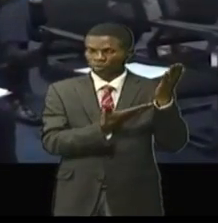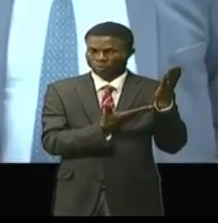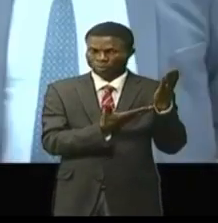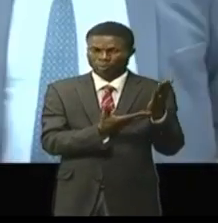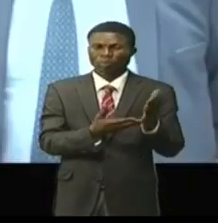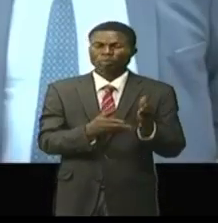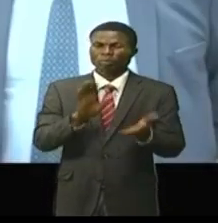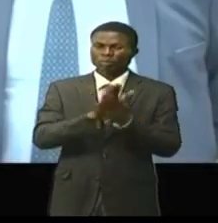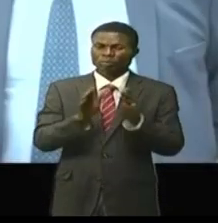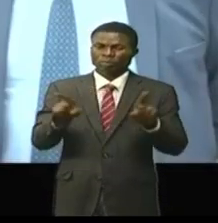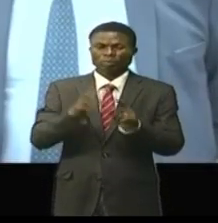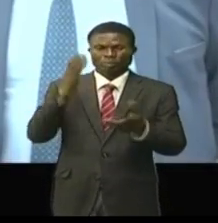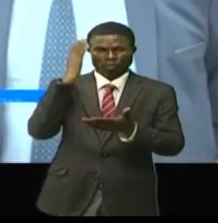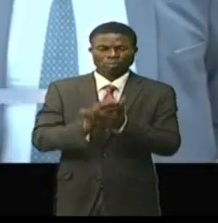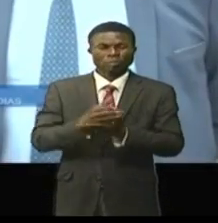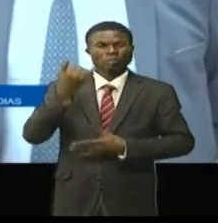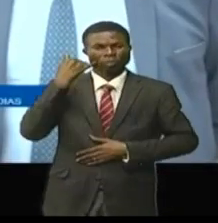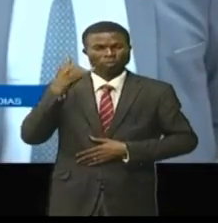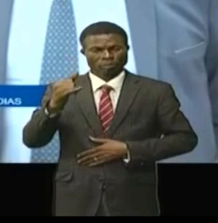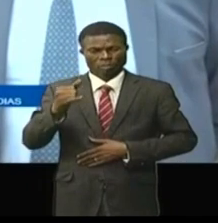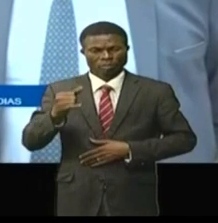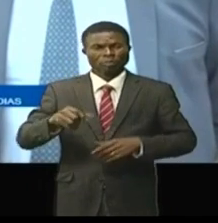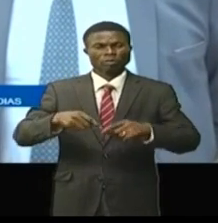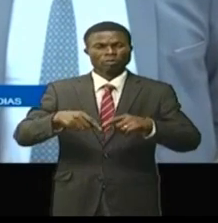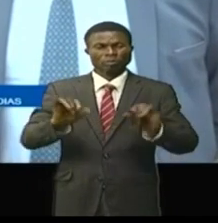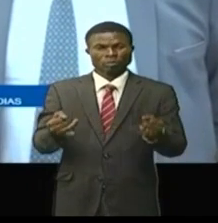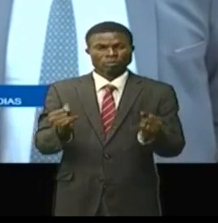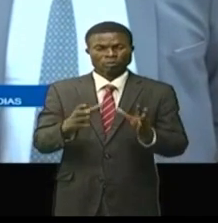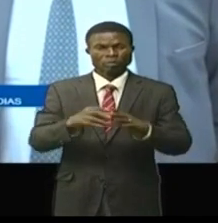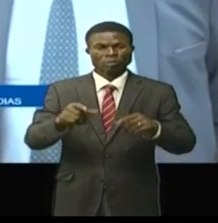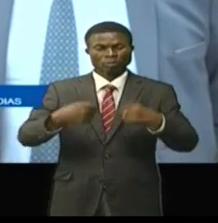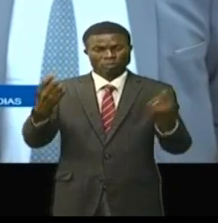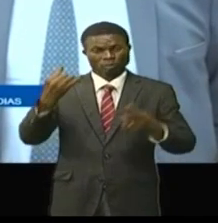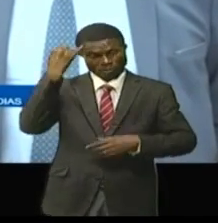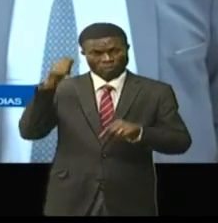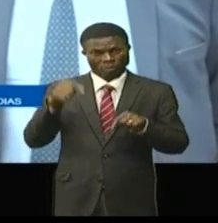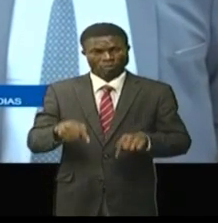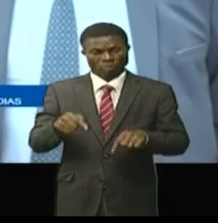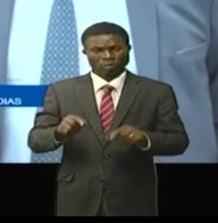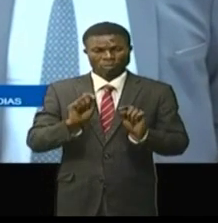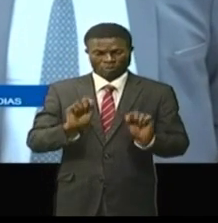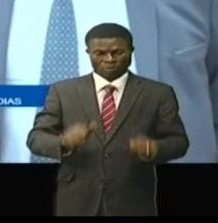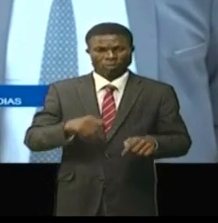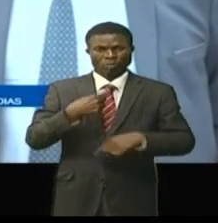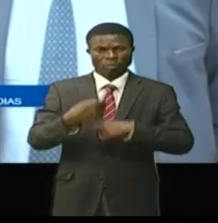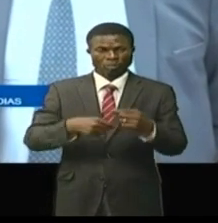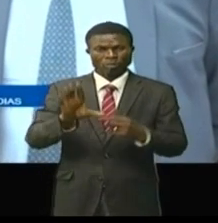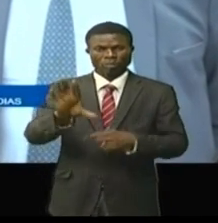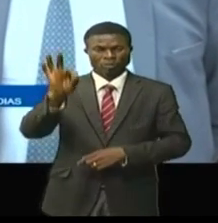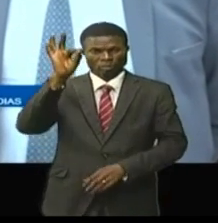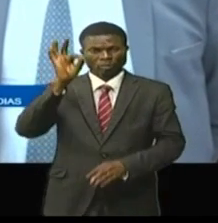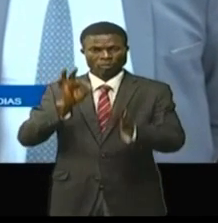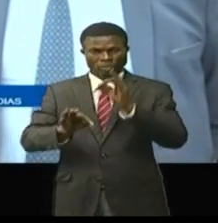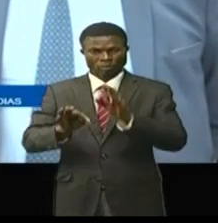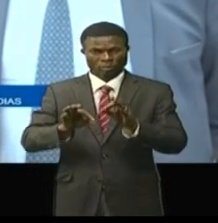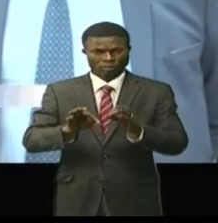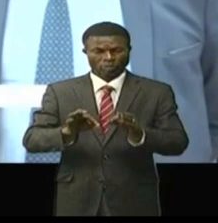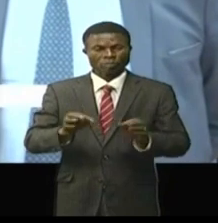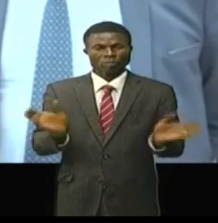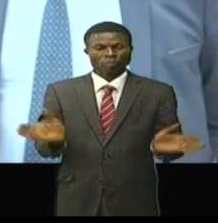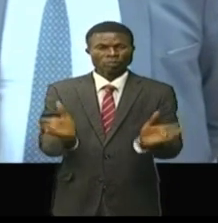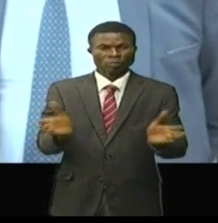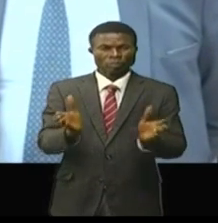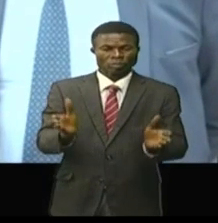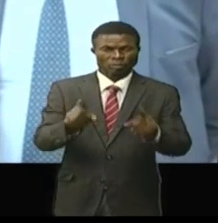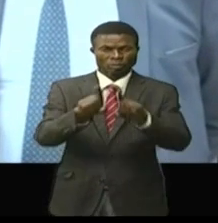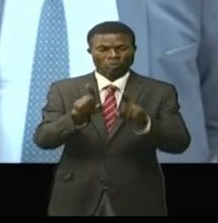discours de la haine. C'est faire le jeu de l'ennemi que de penser qu'aujourd'hui on peut commencer à les désigner ou à les stigmatiser